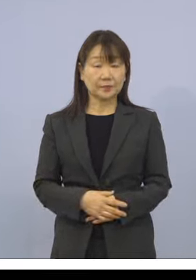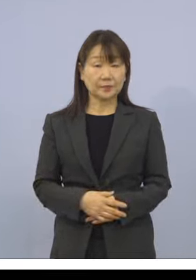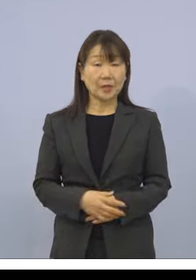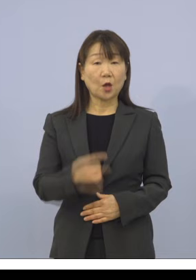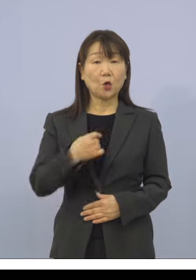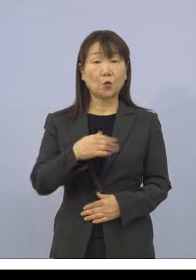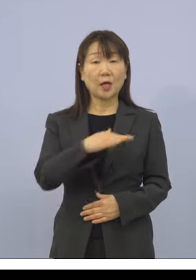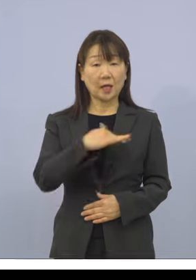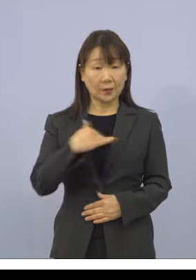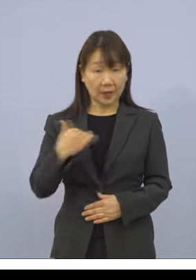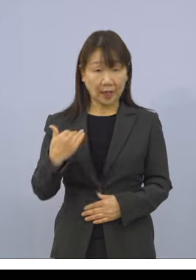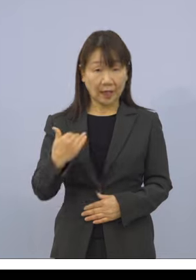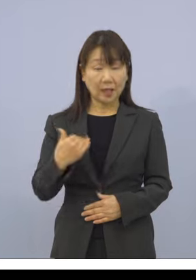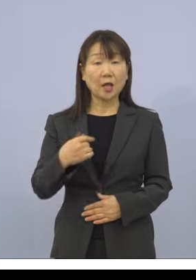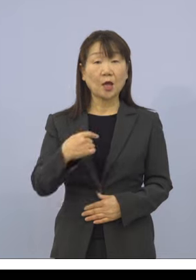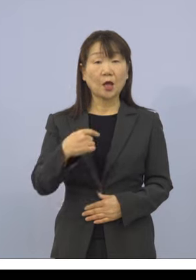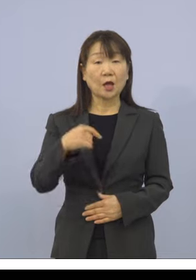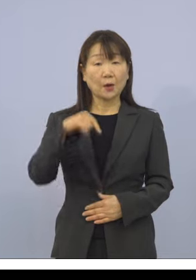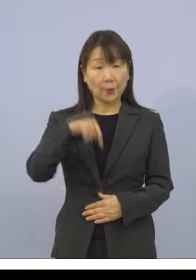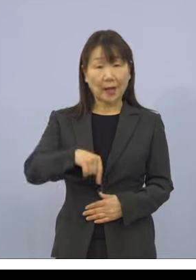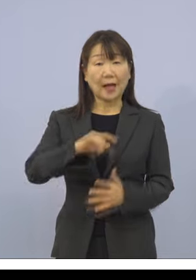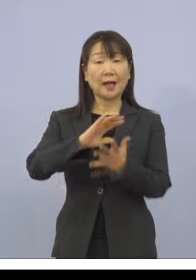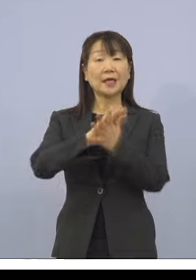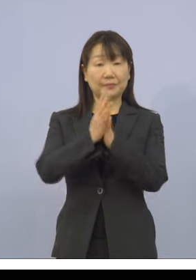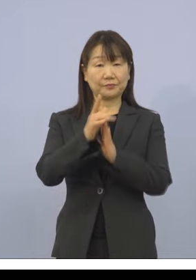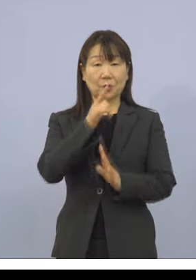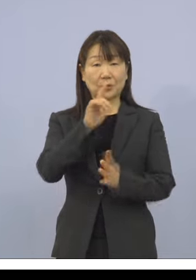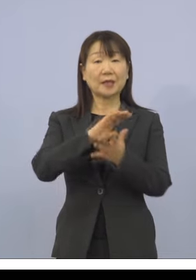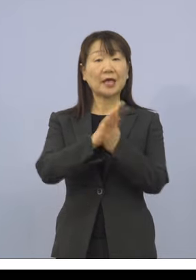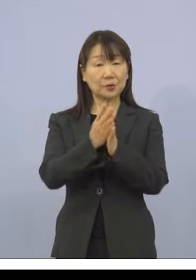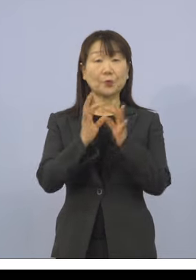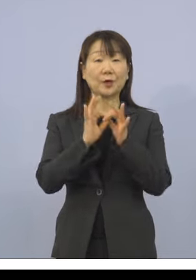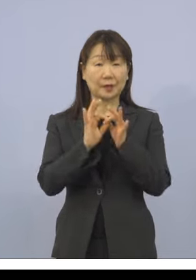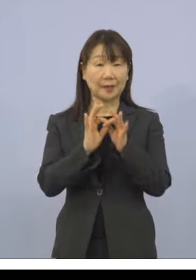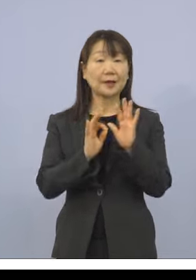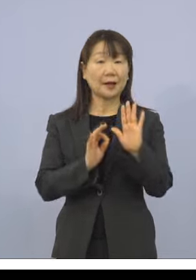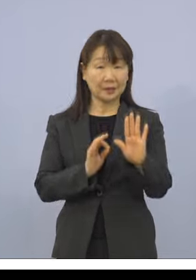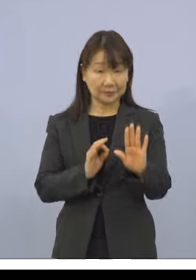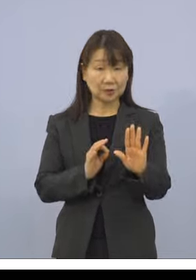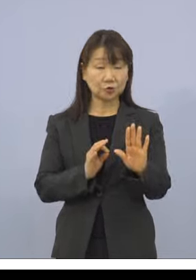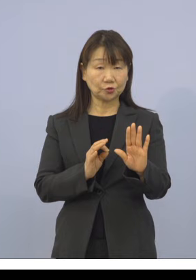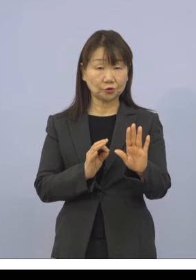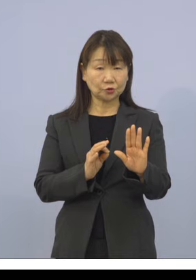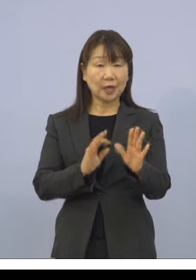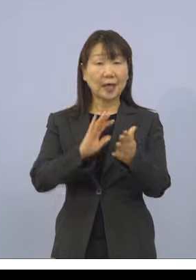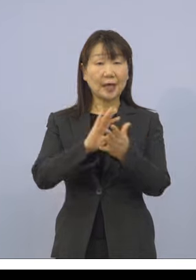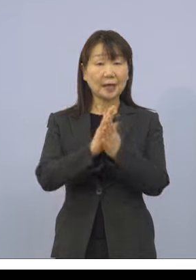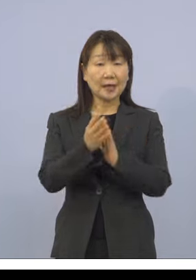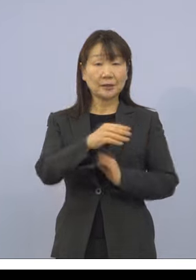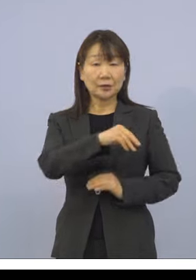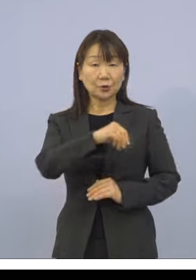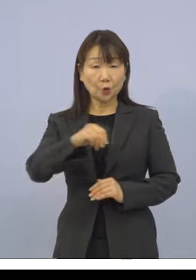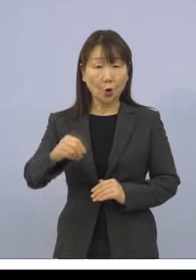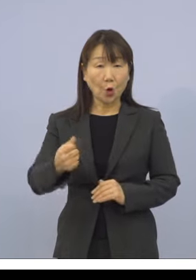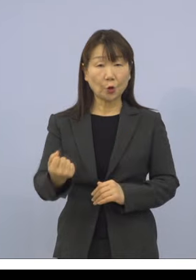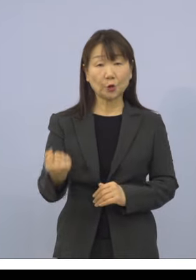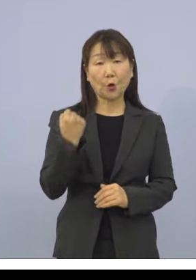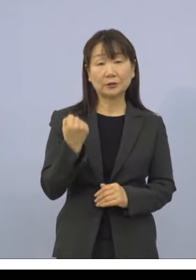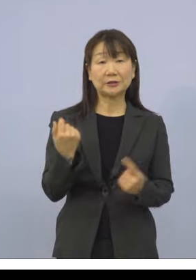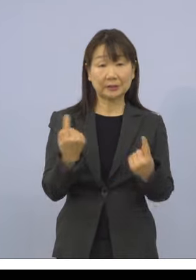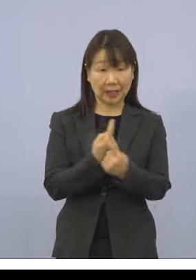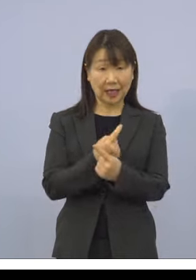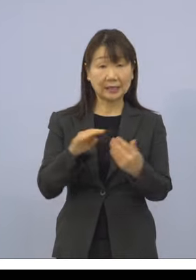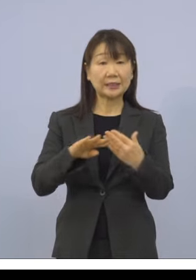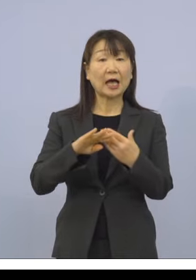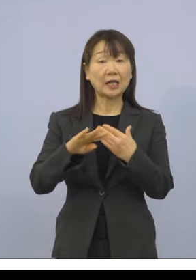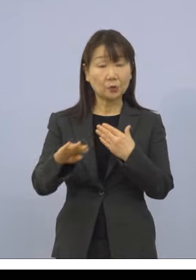我々は県の関係でありますし、ありますその県土強靭化以外はについて